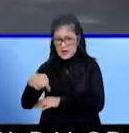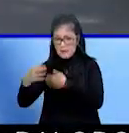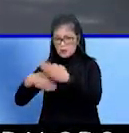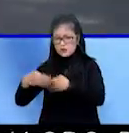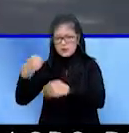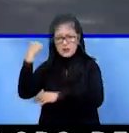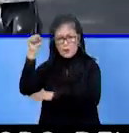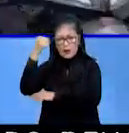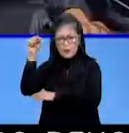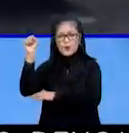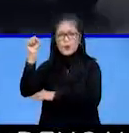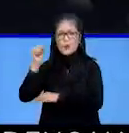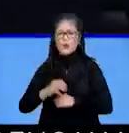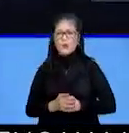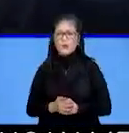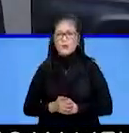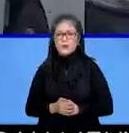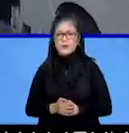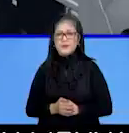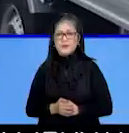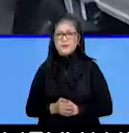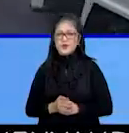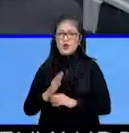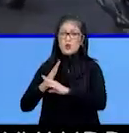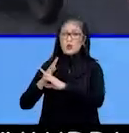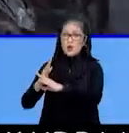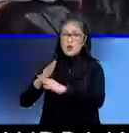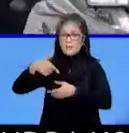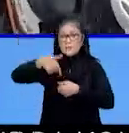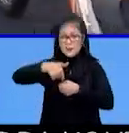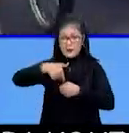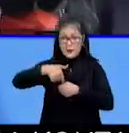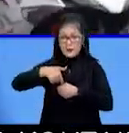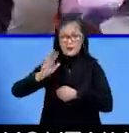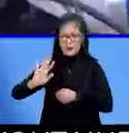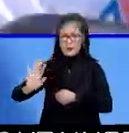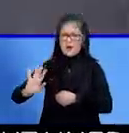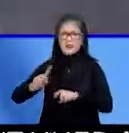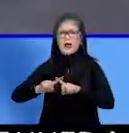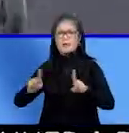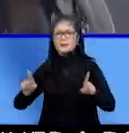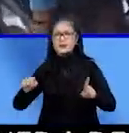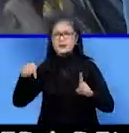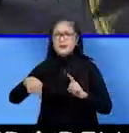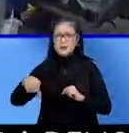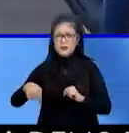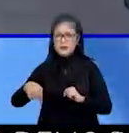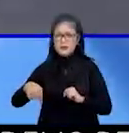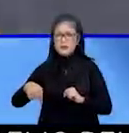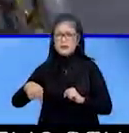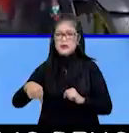mereka tidak hanya melakukan penolakan terhadap kenaikan bahan bakar minyak, tetapi juga mereka